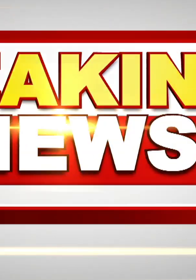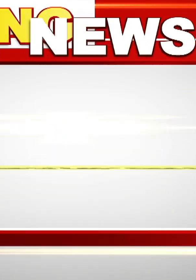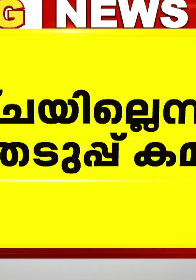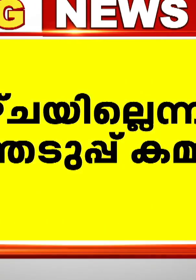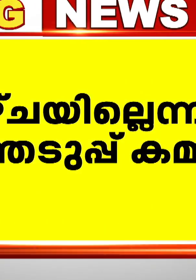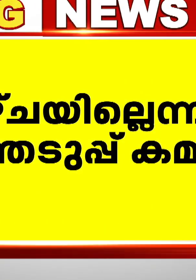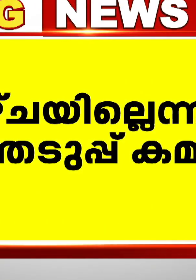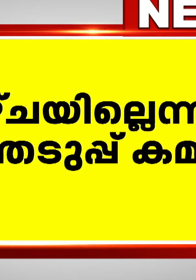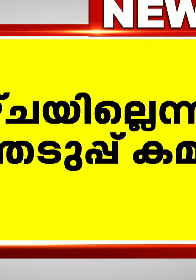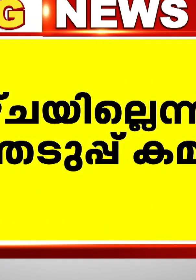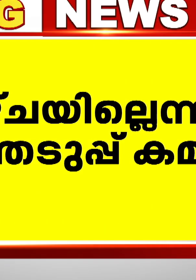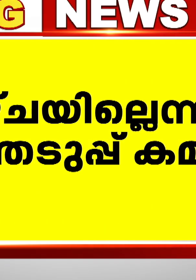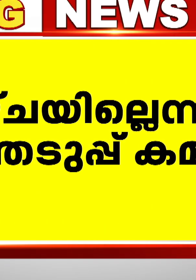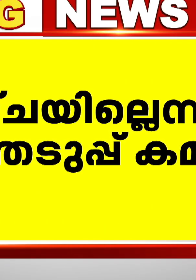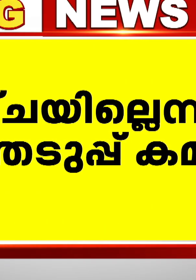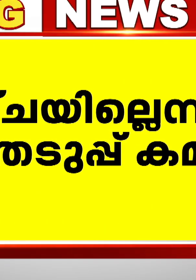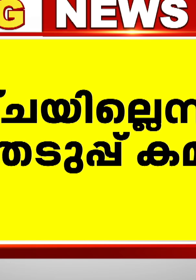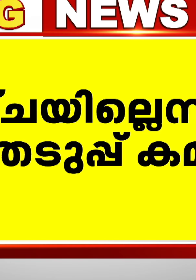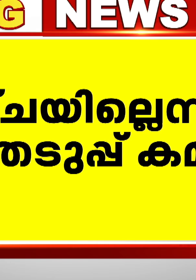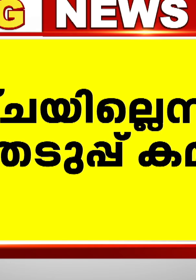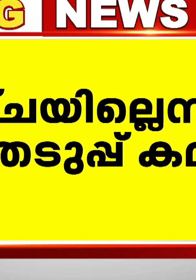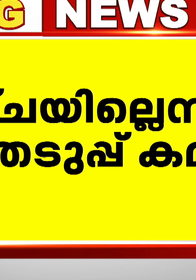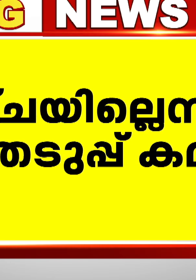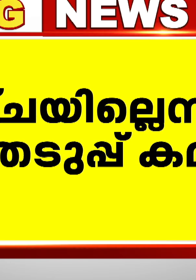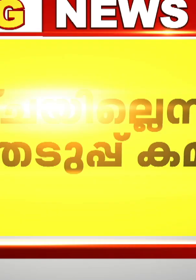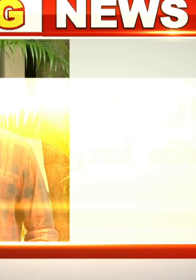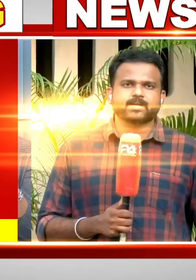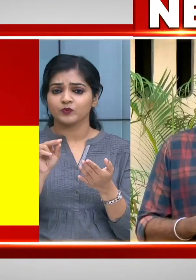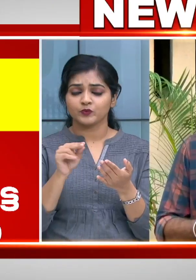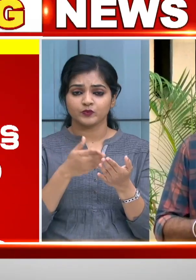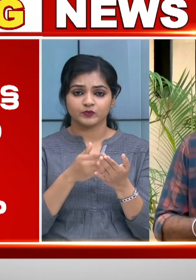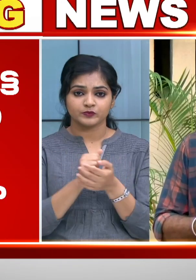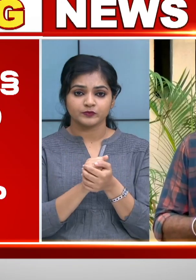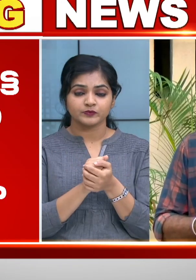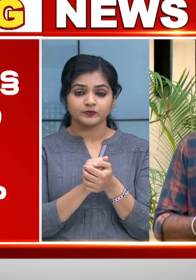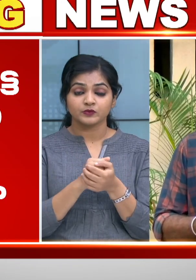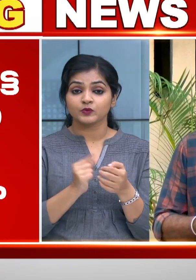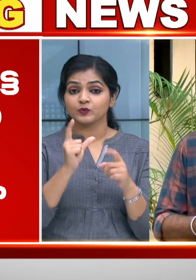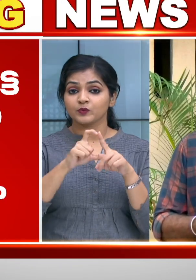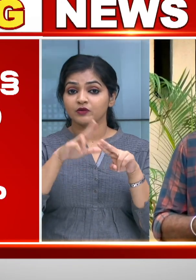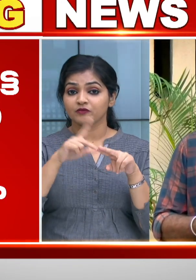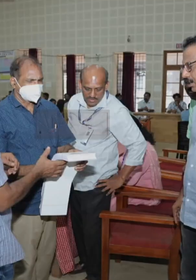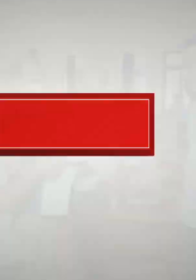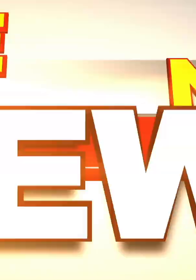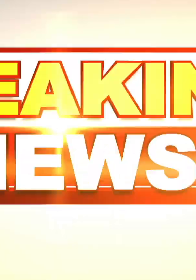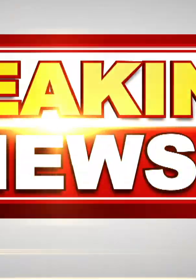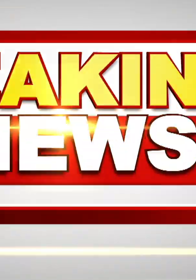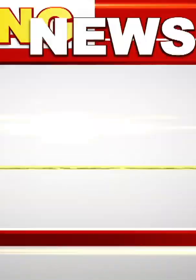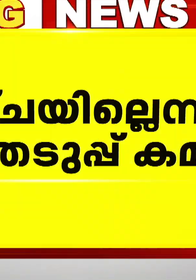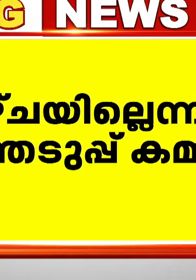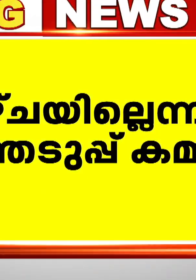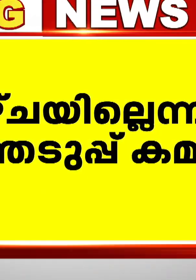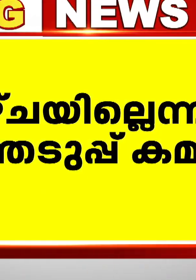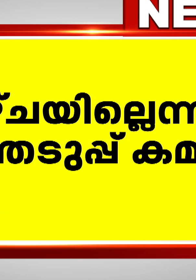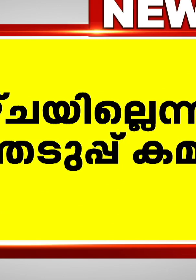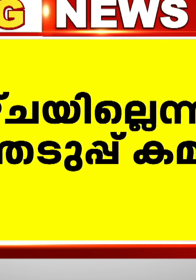തന്നെ നൽകുന്ന വിശദീകരണം ഈ ആരോപണങ്ങൾ പൂർണ്ണമായും അടിസ്ഥാനരഹിതമെന്നാണ്. കാരണം UDFന്റെ പരാതി ഉയർന്നതിന് പിന്നാലെ തന്നെ ജില്ലാ